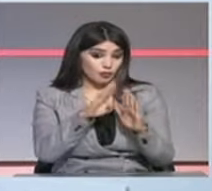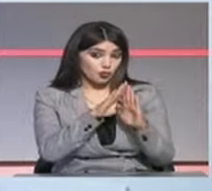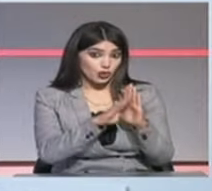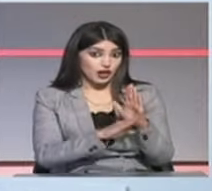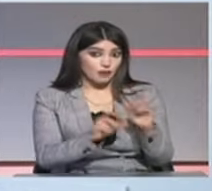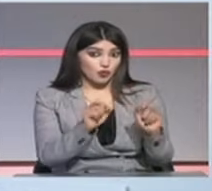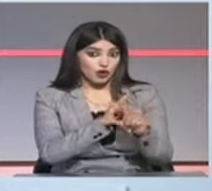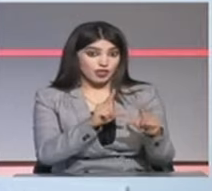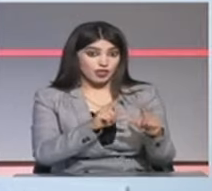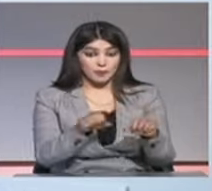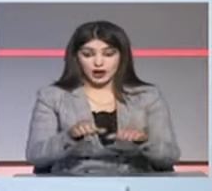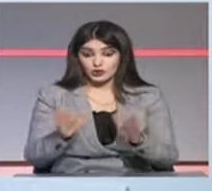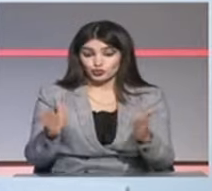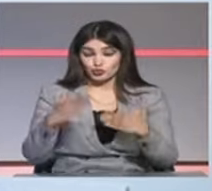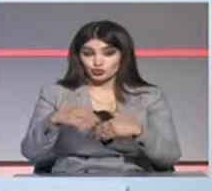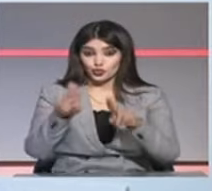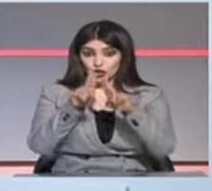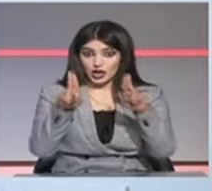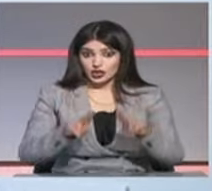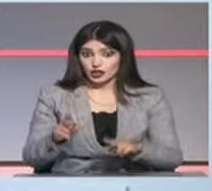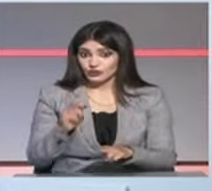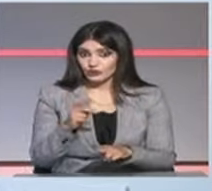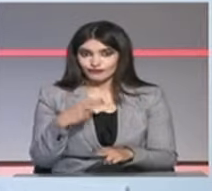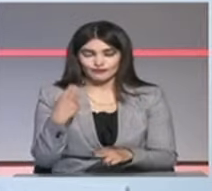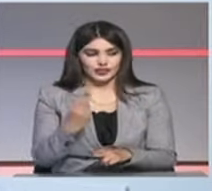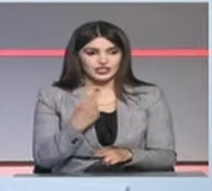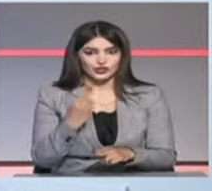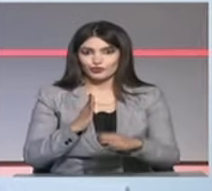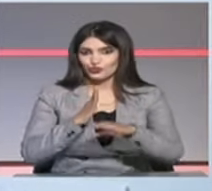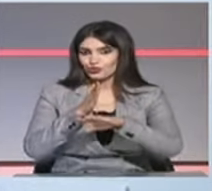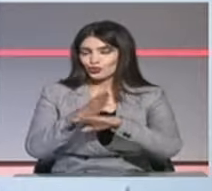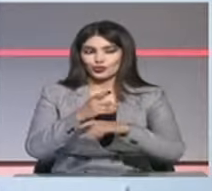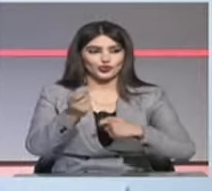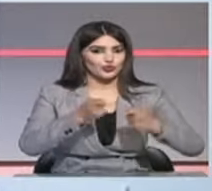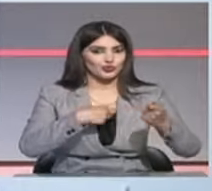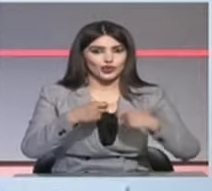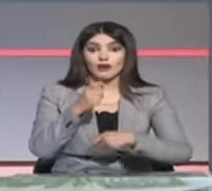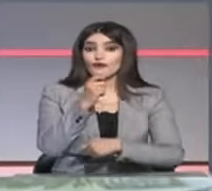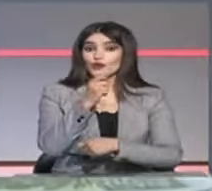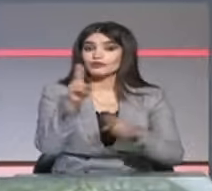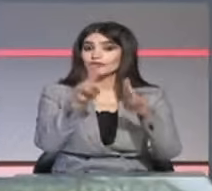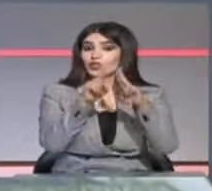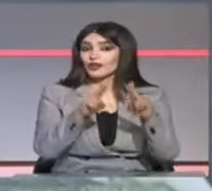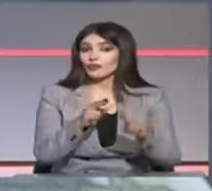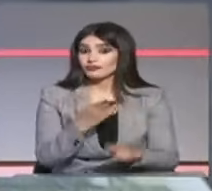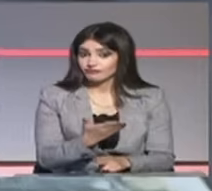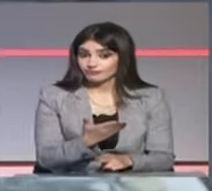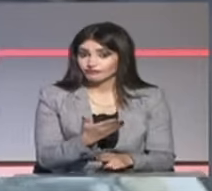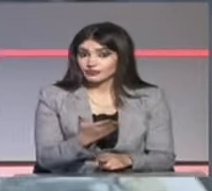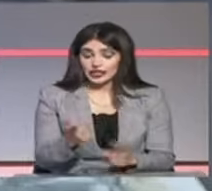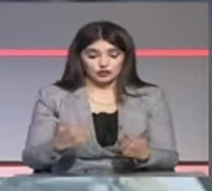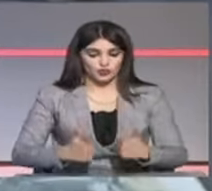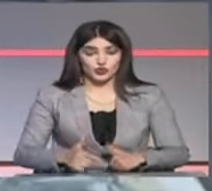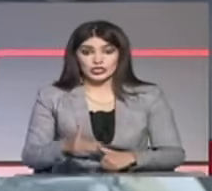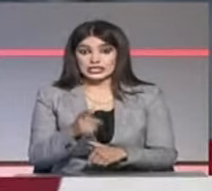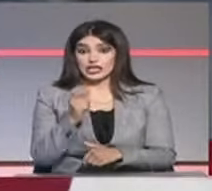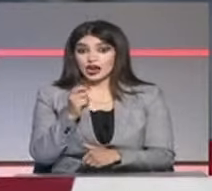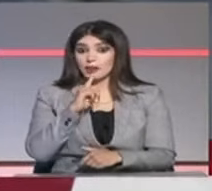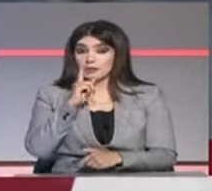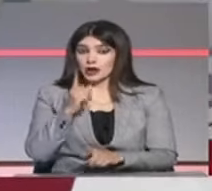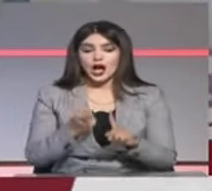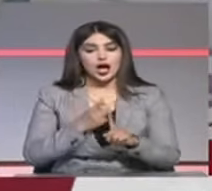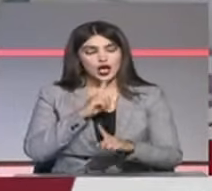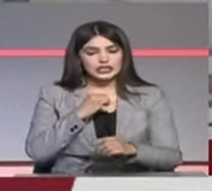وقت الدوله وبالتالي لن تتمكن من الدخول الى السوق الماليه الدوليه وزير الماليه اكد مساعي الحكومه